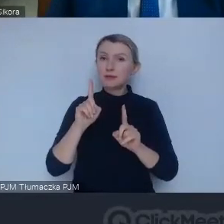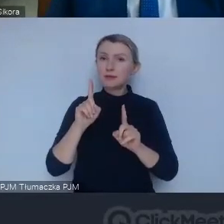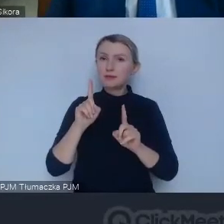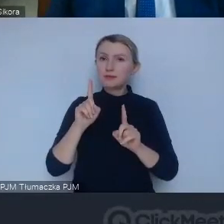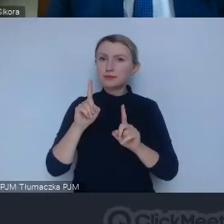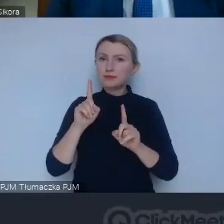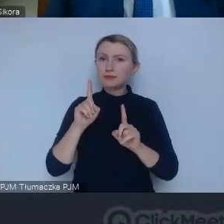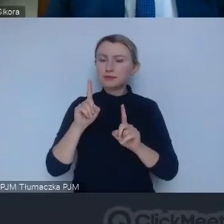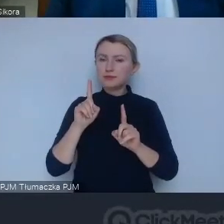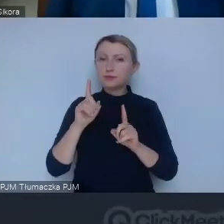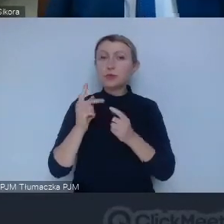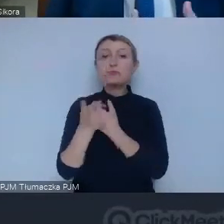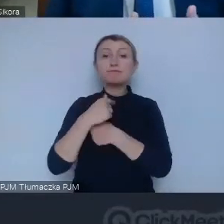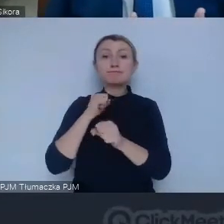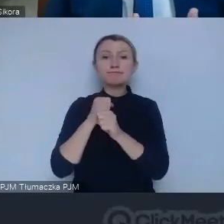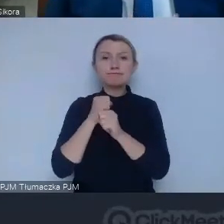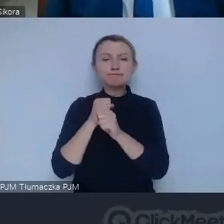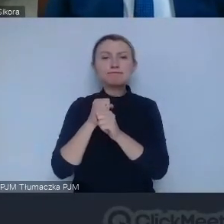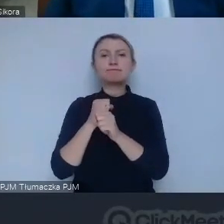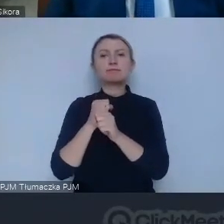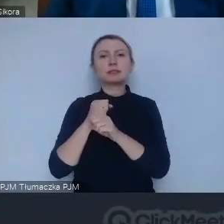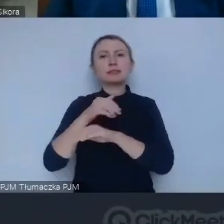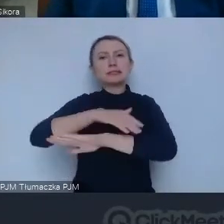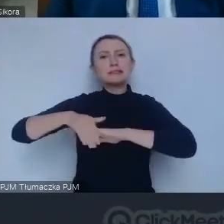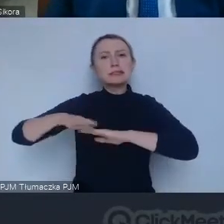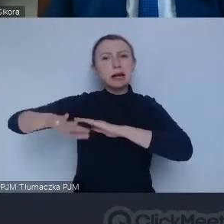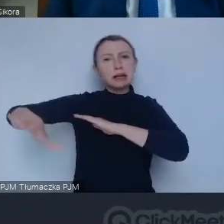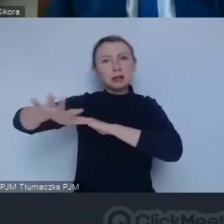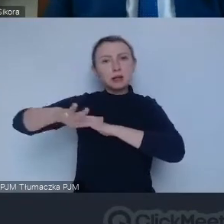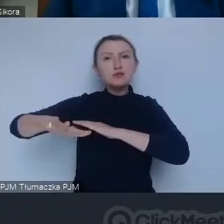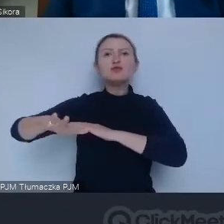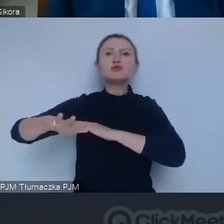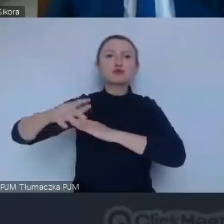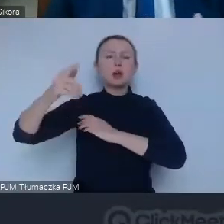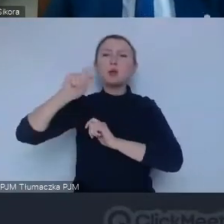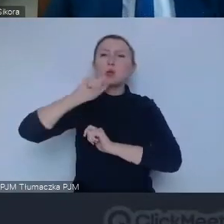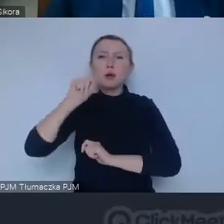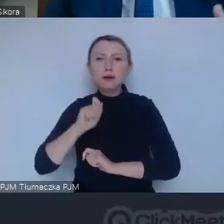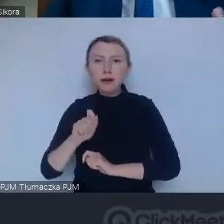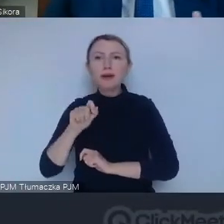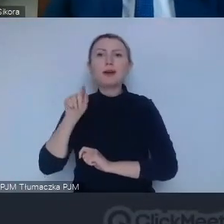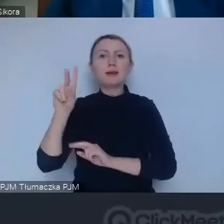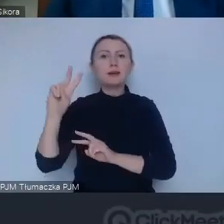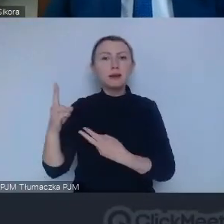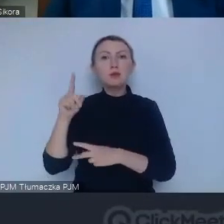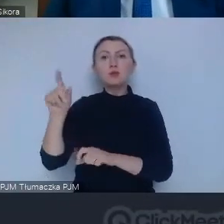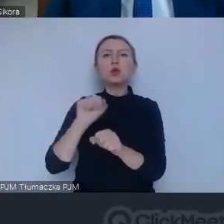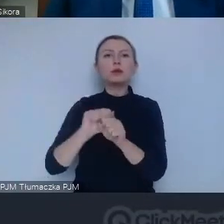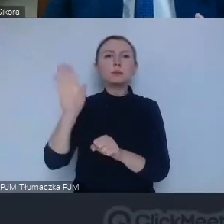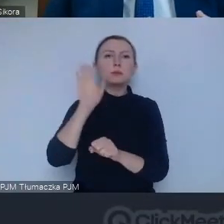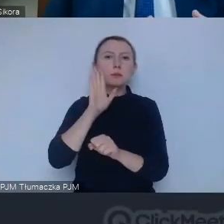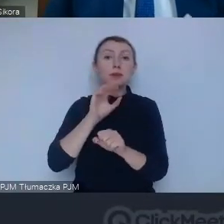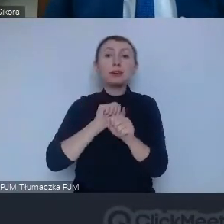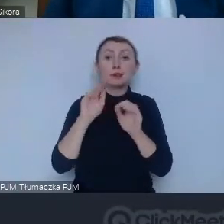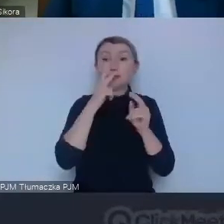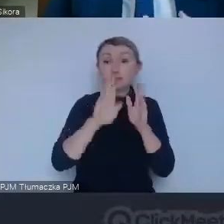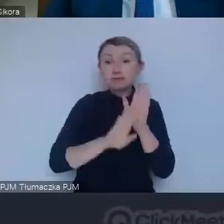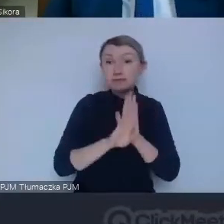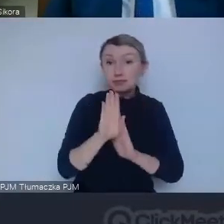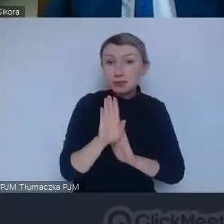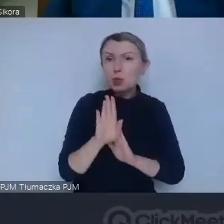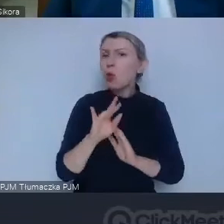tych zatrudnień zagranicznych, czyli szczególnie z Ukrainy, ona się utrzymuje, nawet ma tendencje wzrostowe, bo